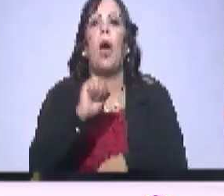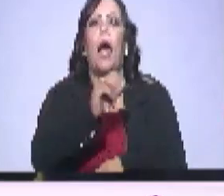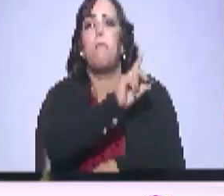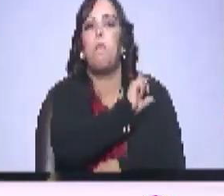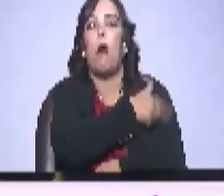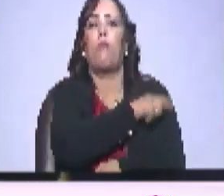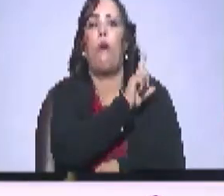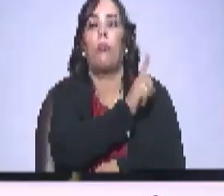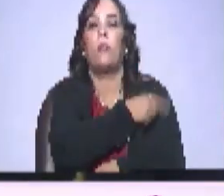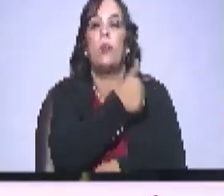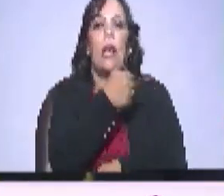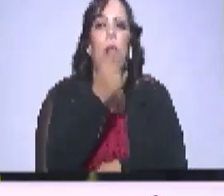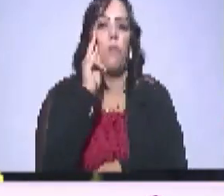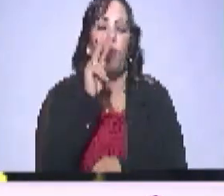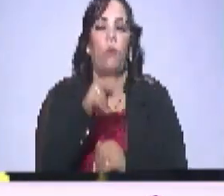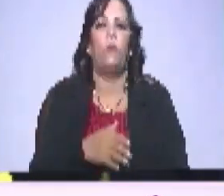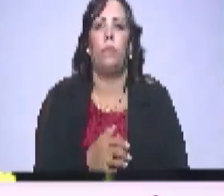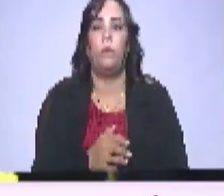دي.